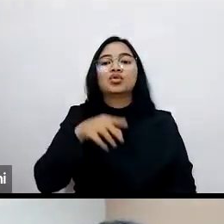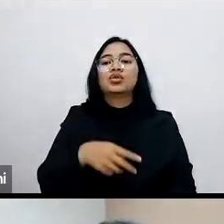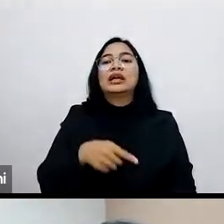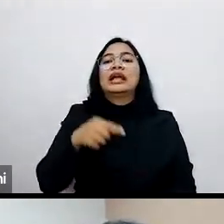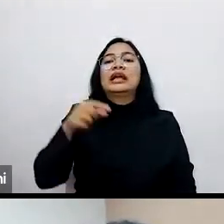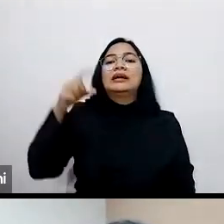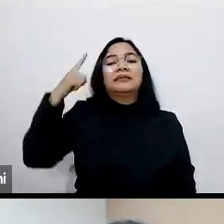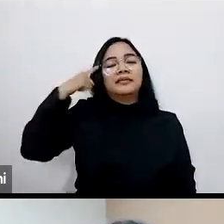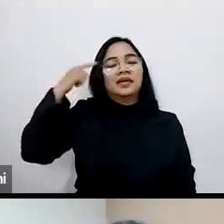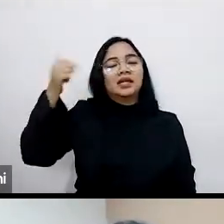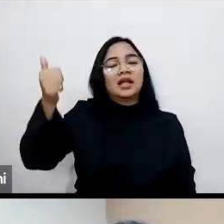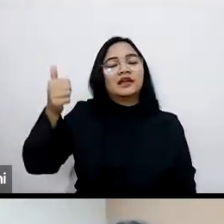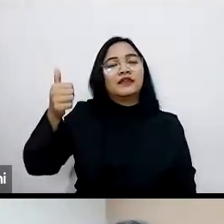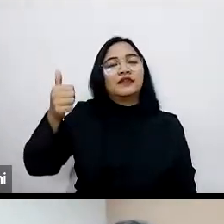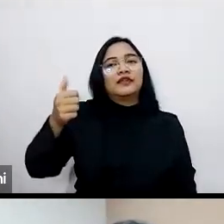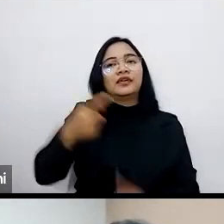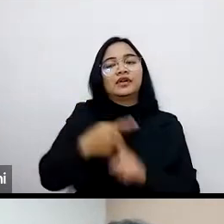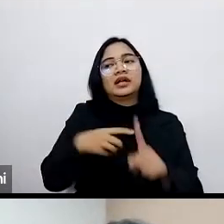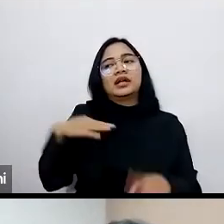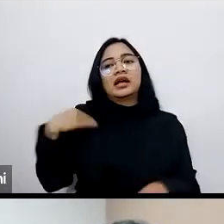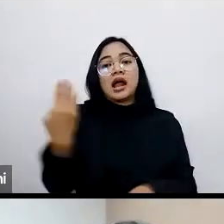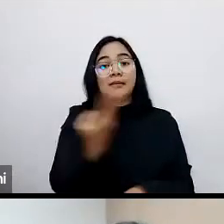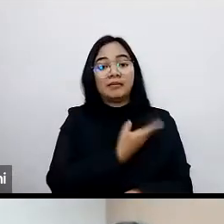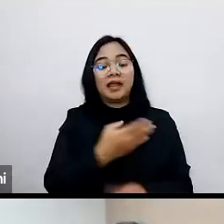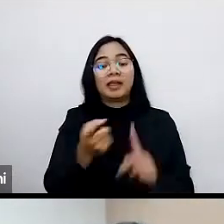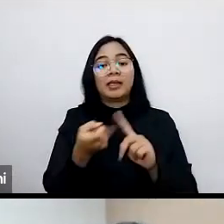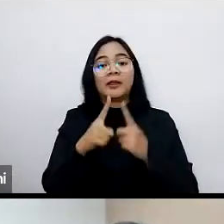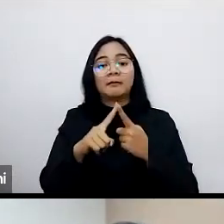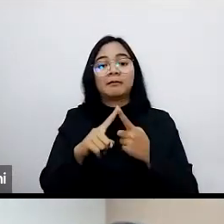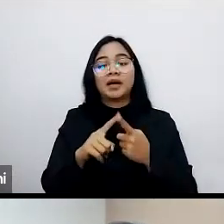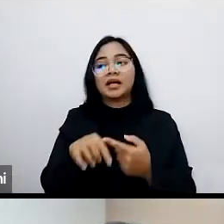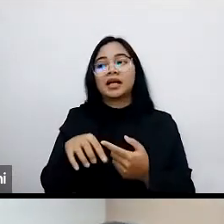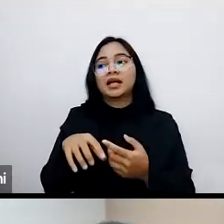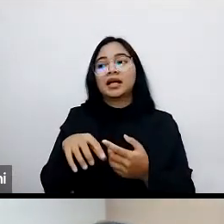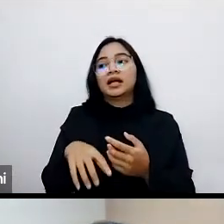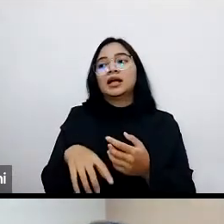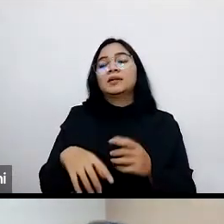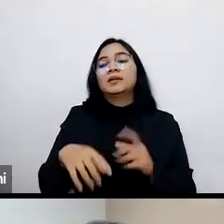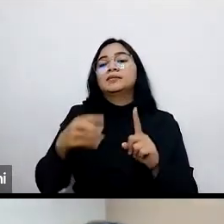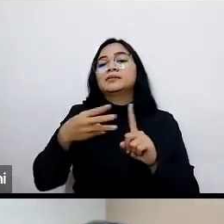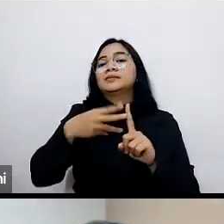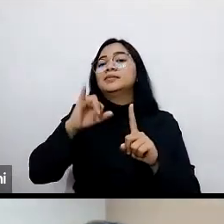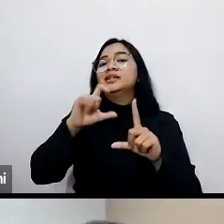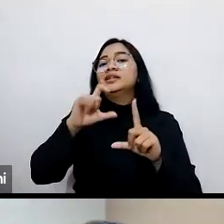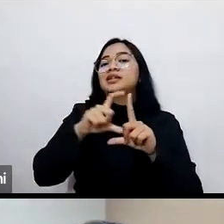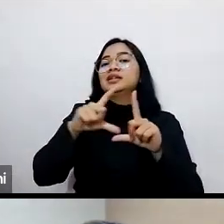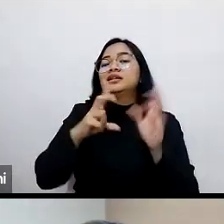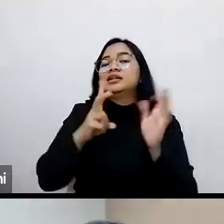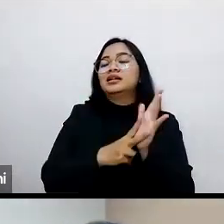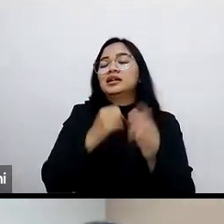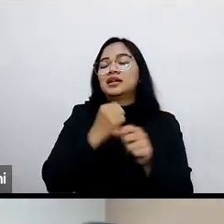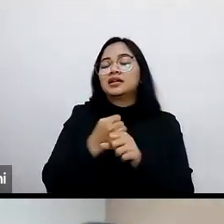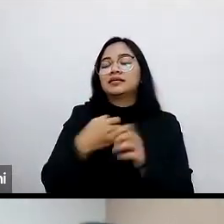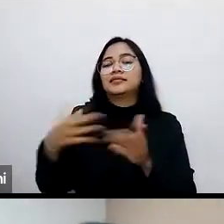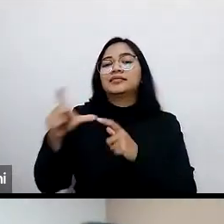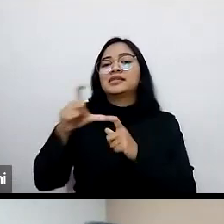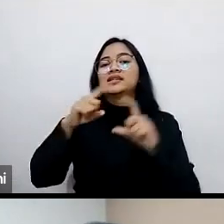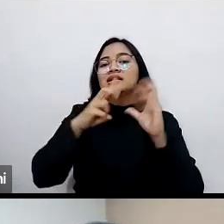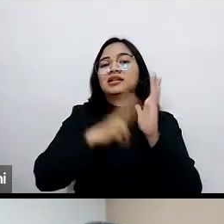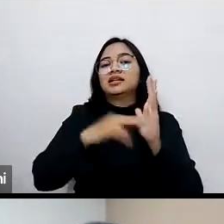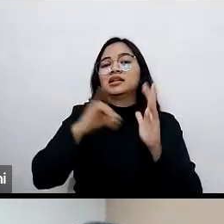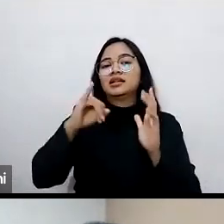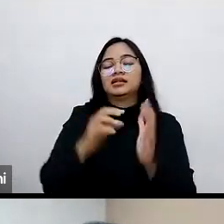dari kami, teman-teman di bidang seni dan budaya yang merupakan yaitu